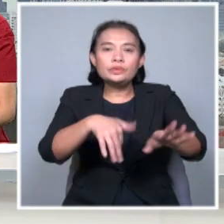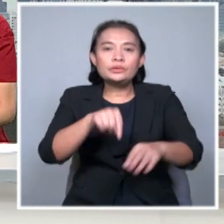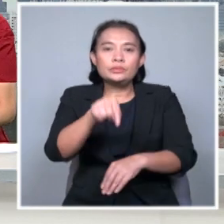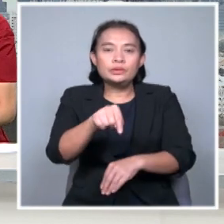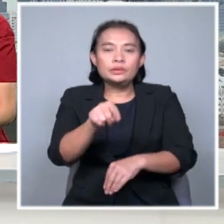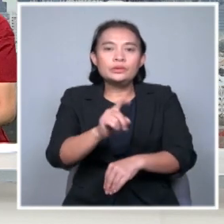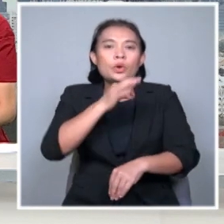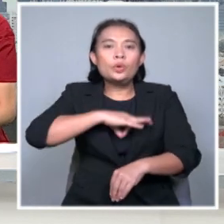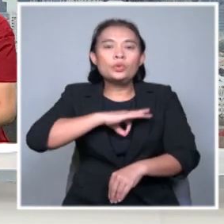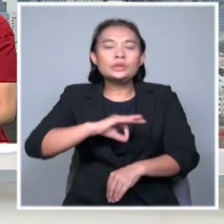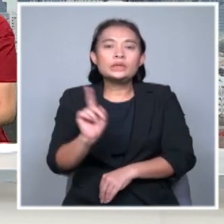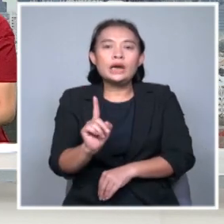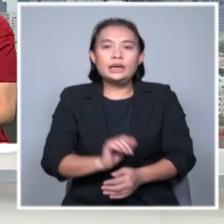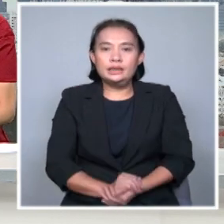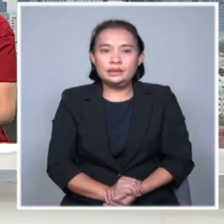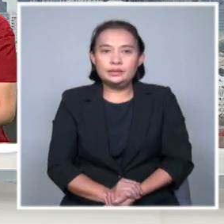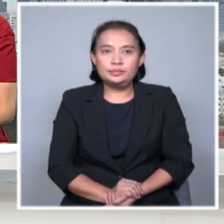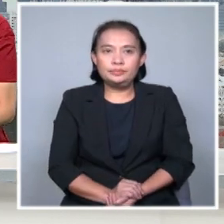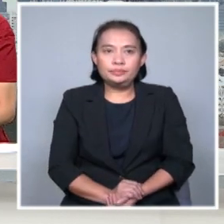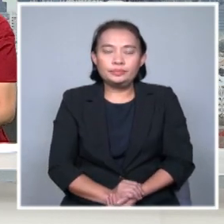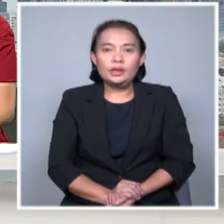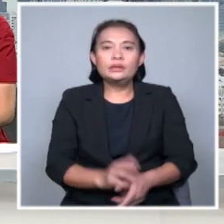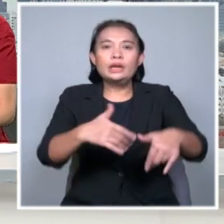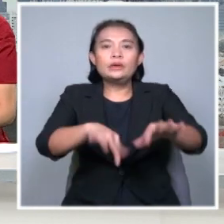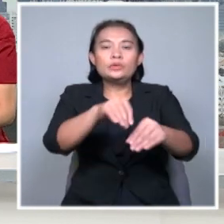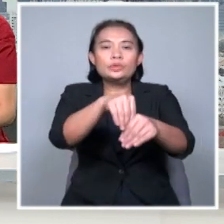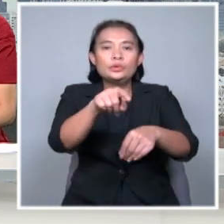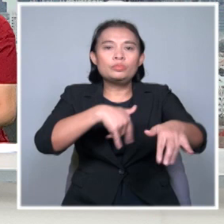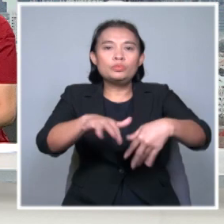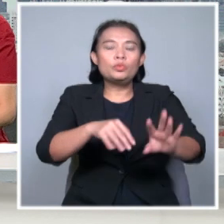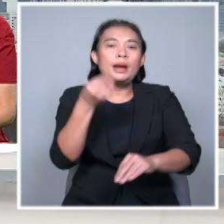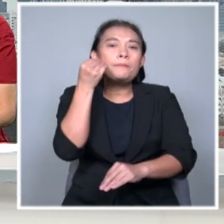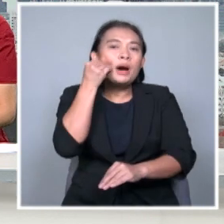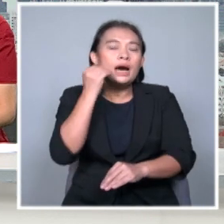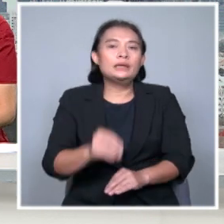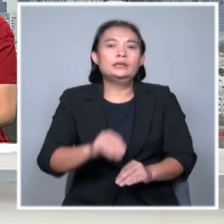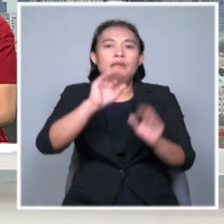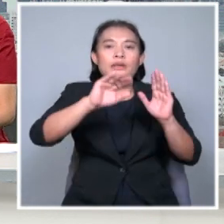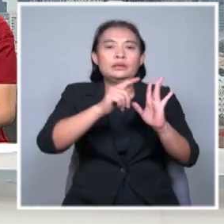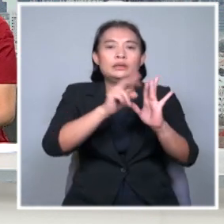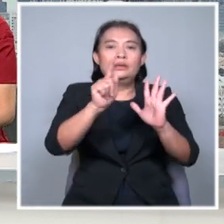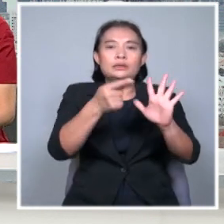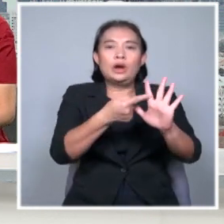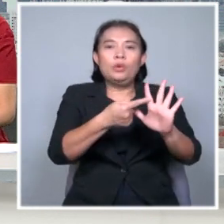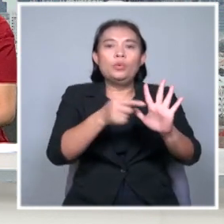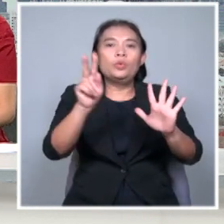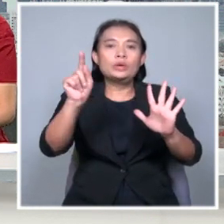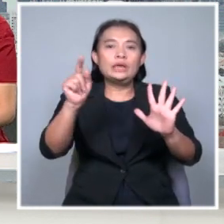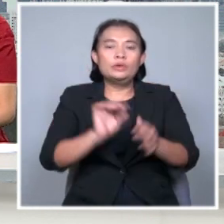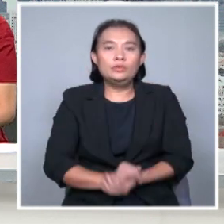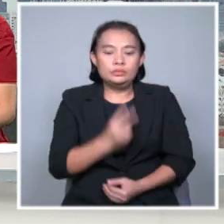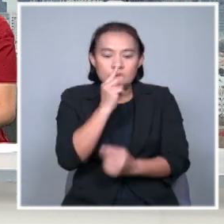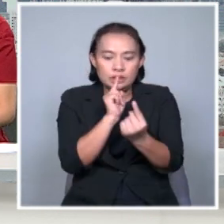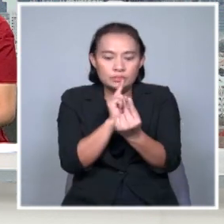คุณผู้ชมจะรู้สึกอย่างไรถ้าเกิดคุณผู้ชมเป็นชาวบ้านอยู่ที่หมู่บ้านเขาเขียวนะคะสืบเนื่องจากตอนนี้เนี่ยเขาไปพบ